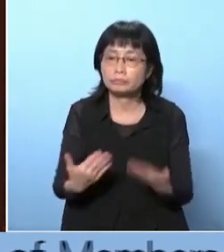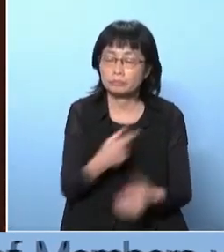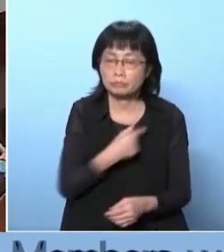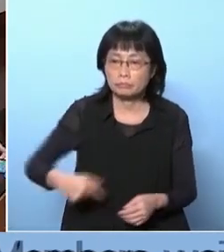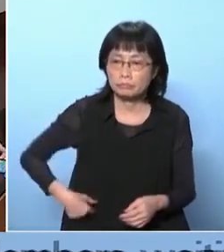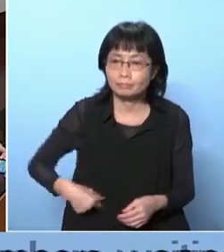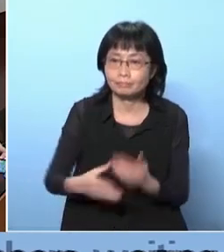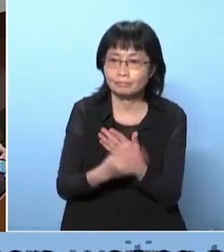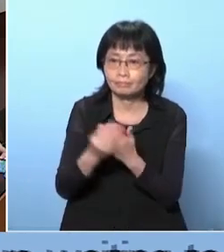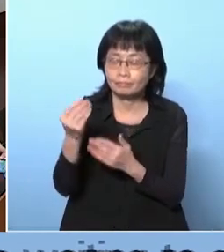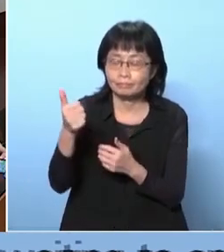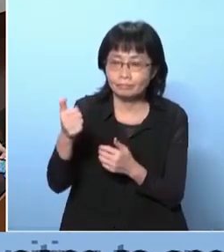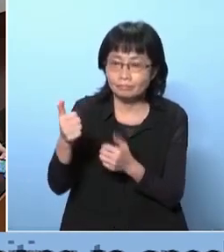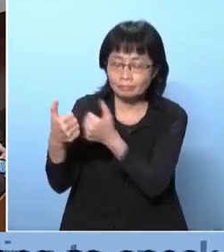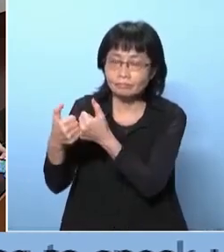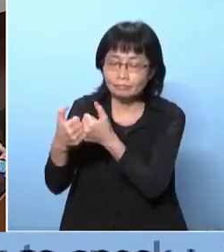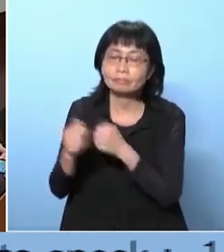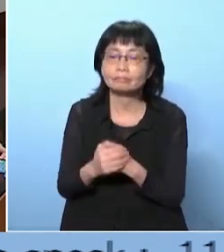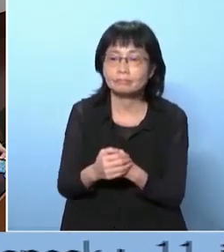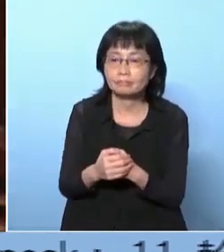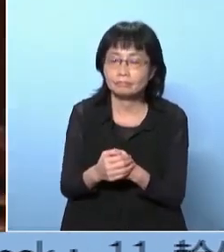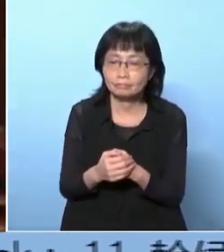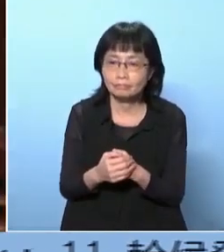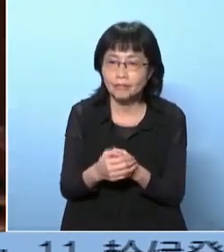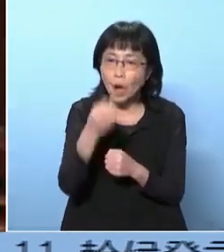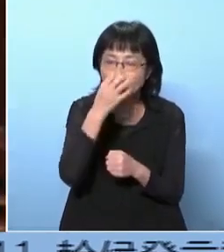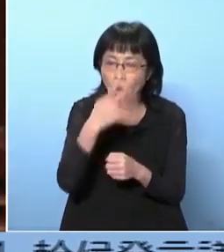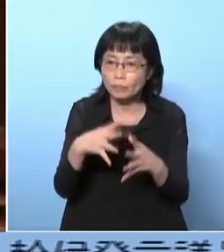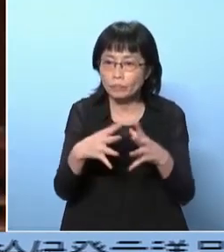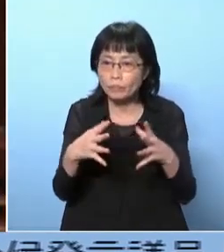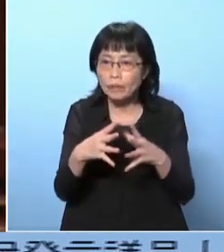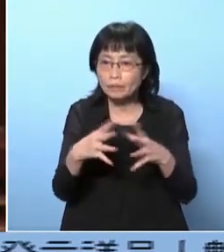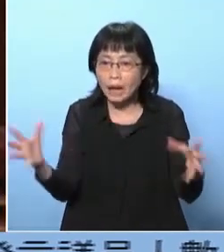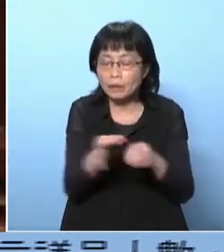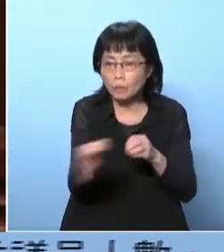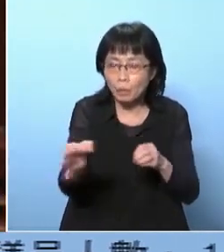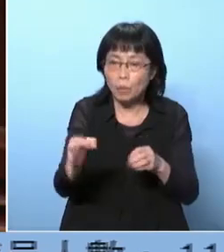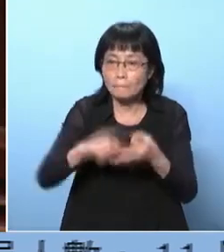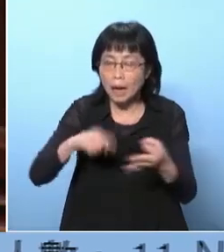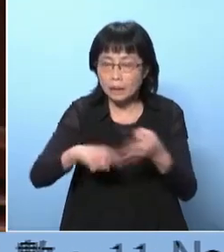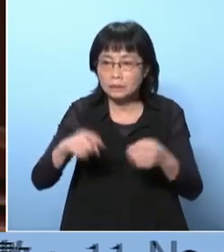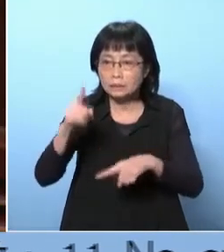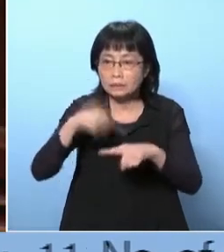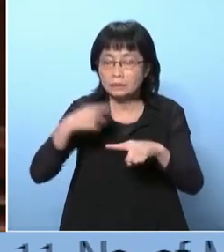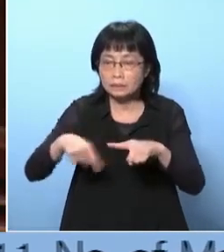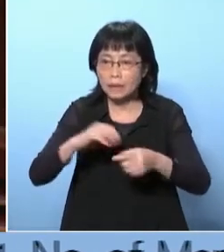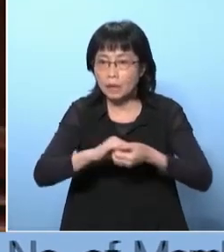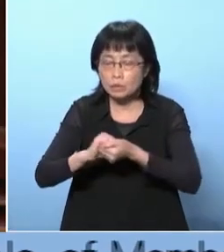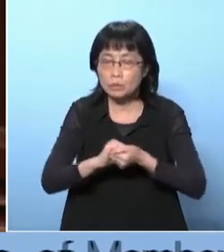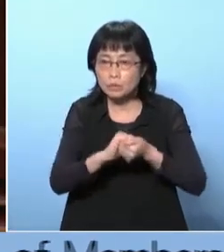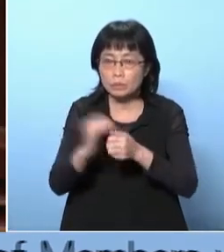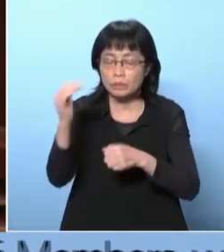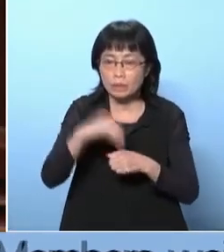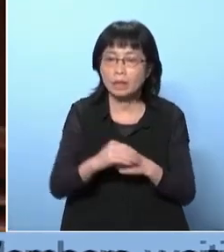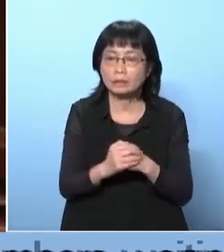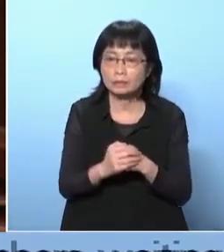員。 多謝主席。香港最大的離島是大嶼山，那裡的